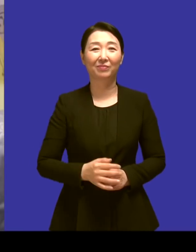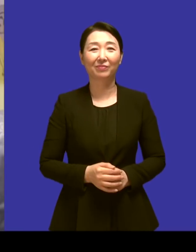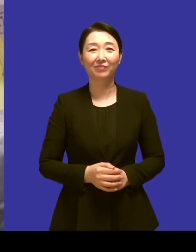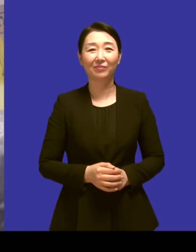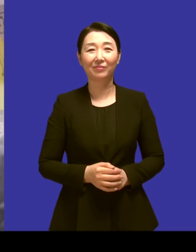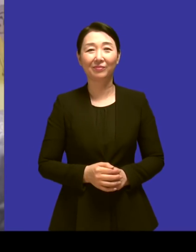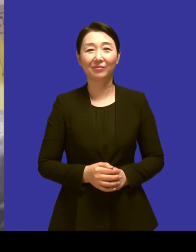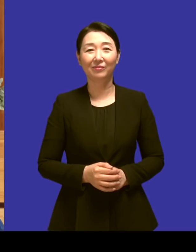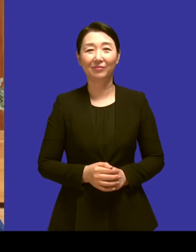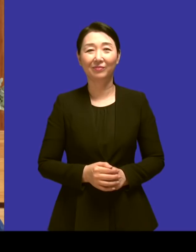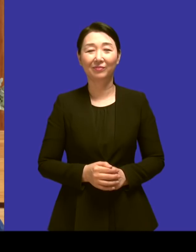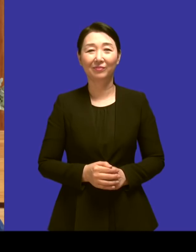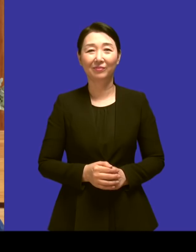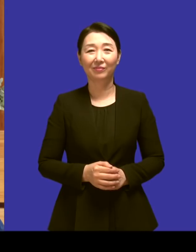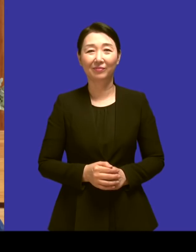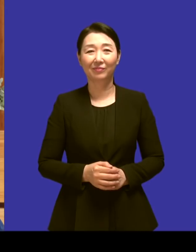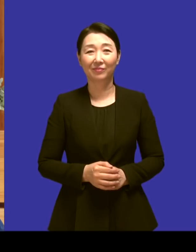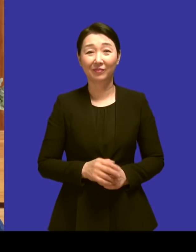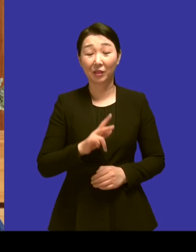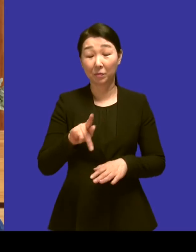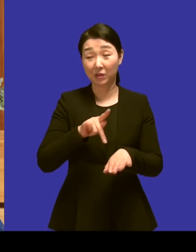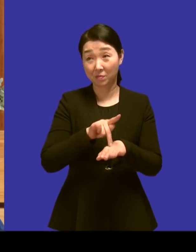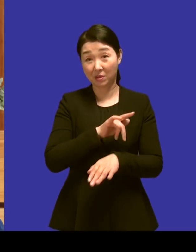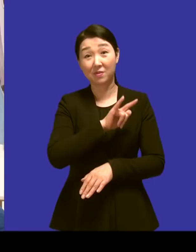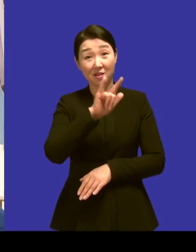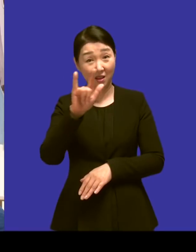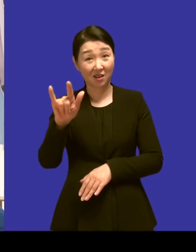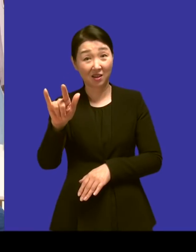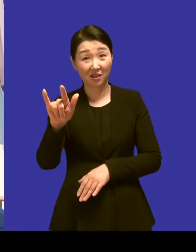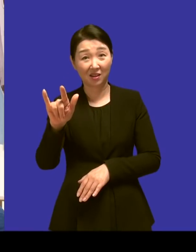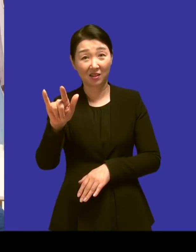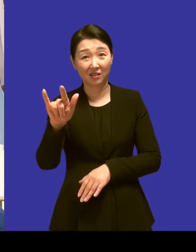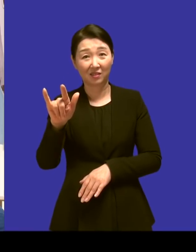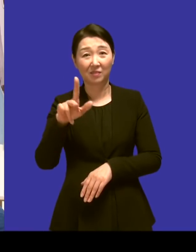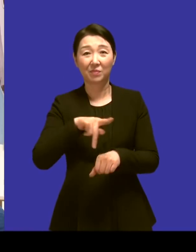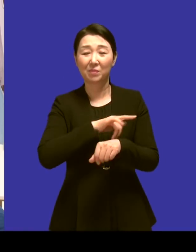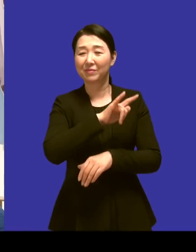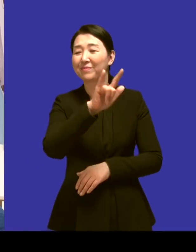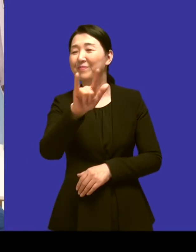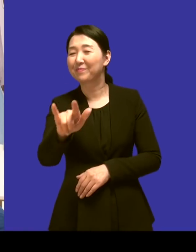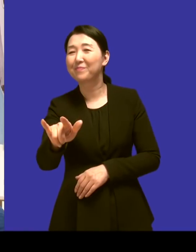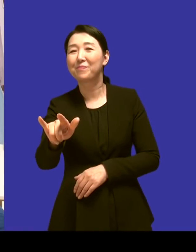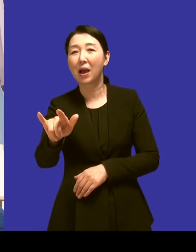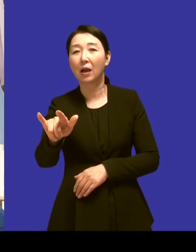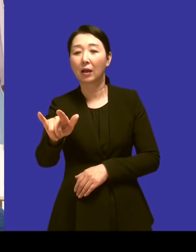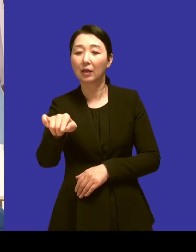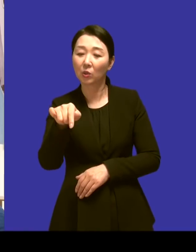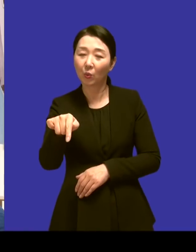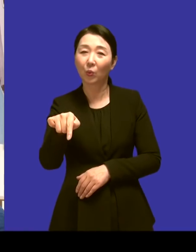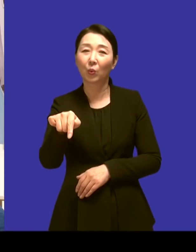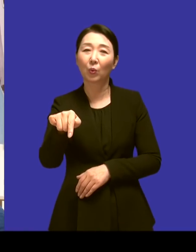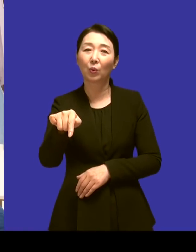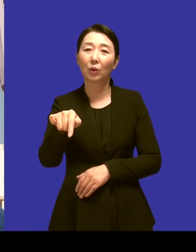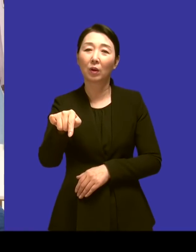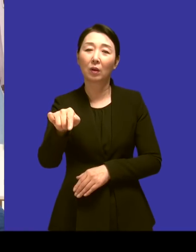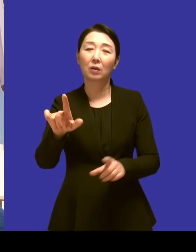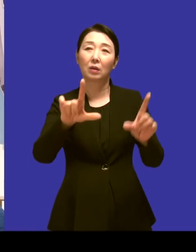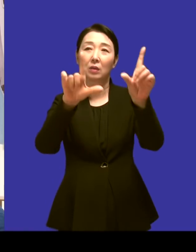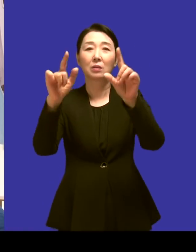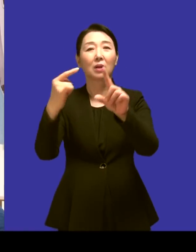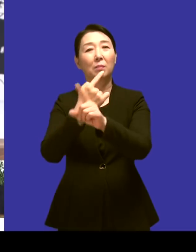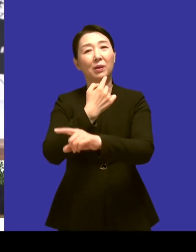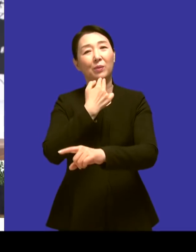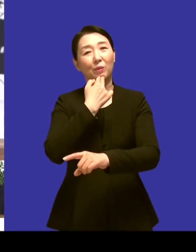그죠? 네. 네. 그래서 이제 필리핀으로 떠나게 되셨어요. 네, 이제 필리핀에 가게 되고 필리핀 가서도 사실 그 생활이